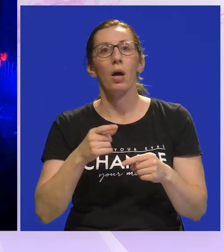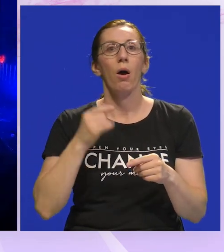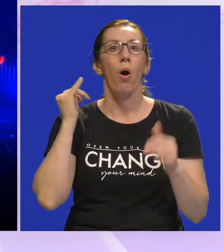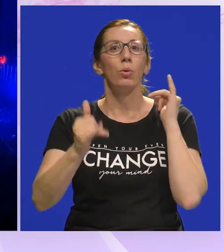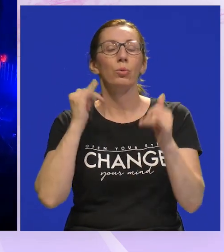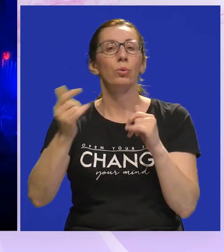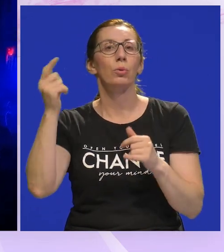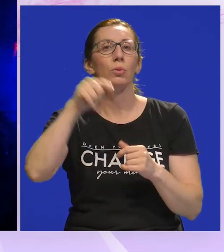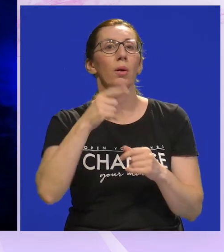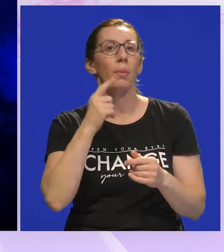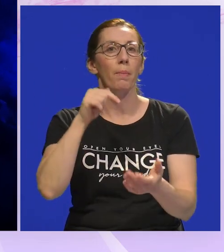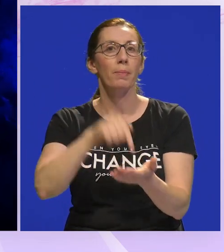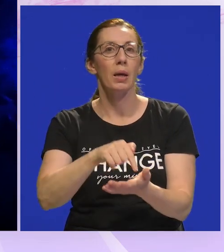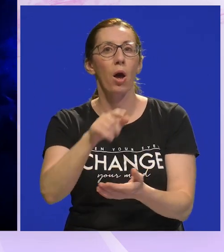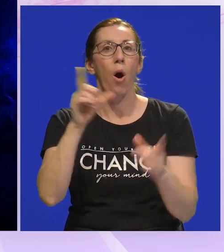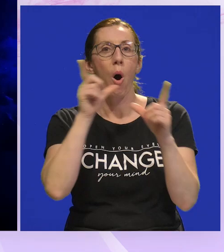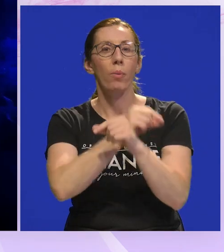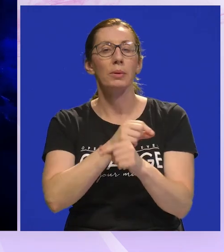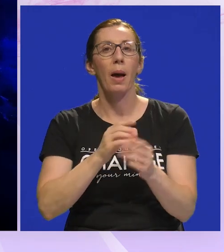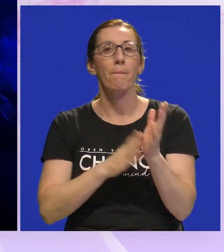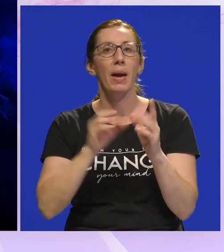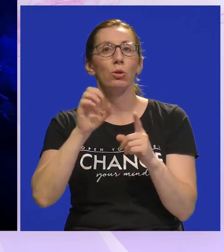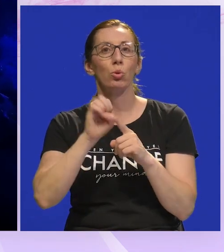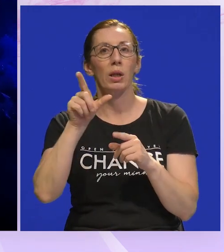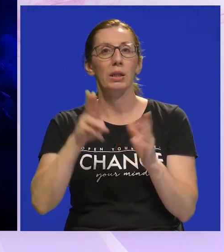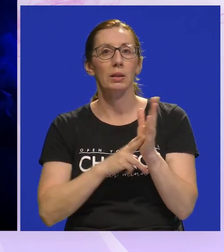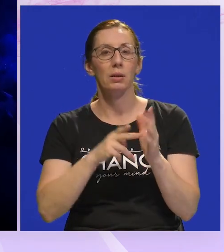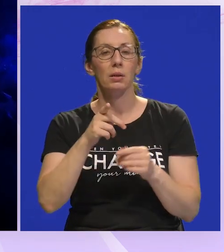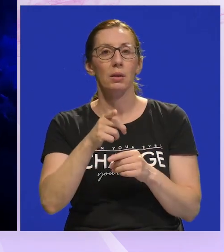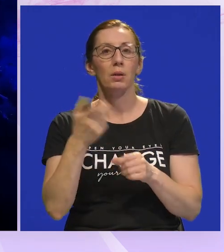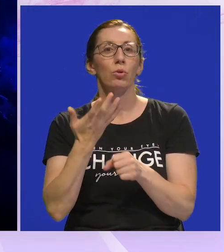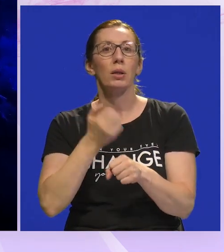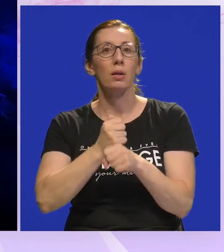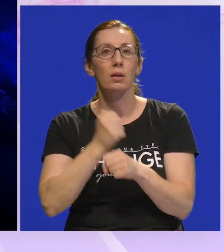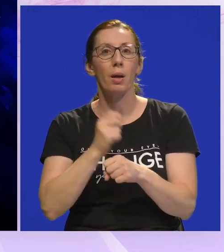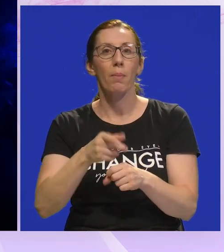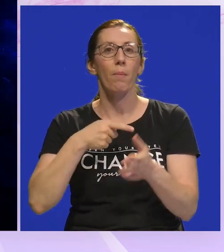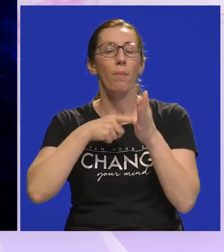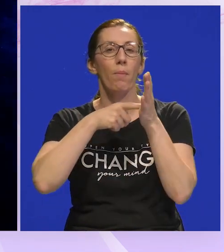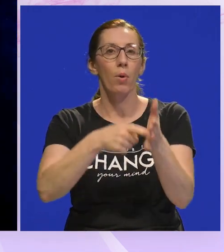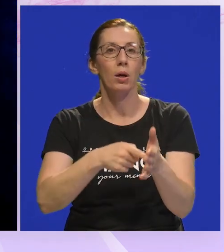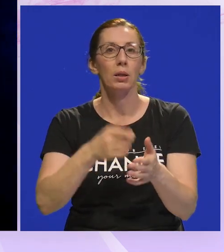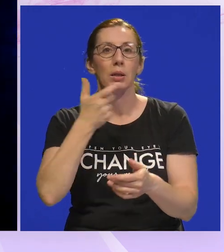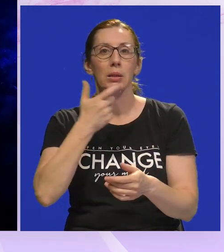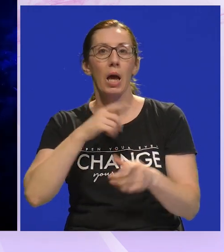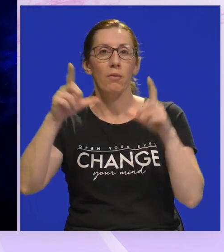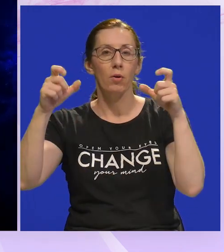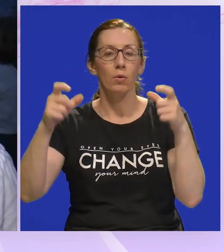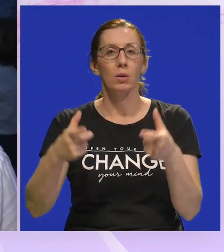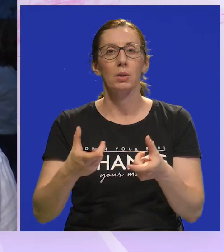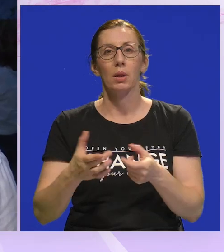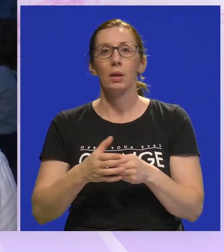koji ne znaju, ali i gostima koji dolaze na područje općine Medulin, što se na ovom prostoru radilo, prezentirati